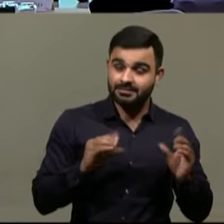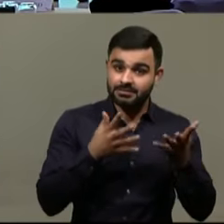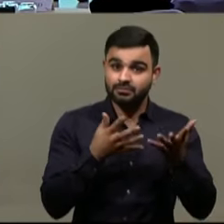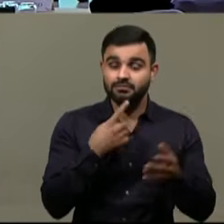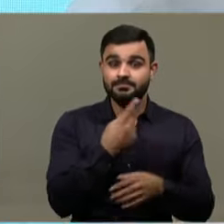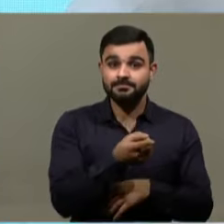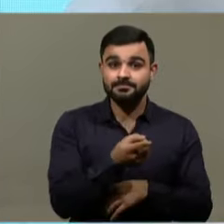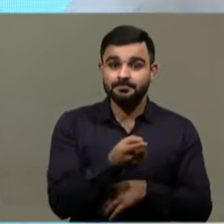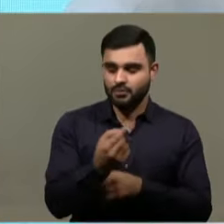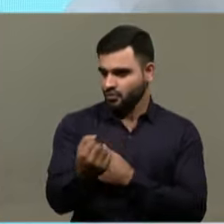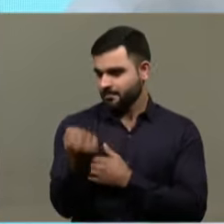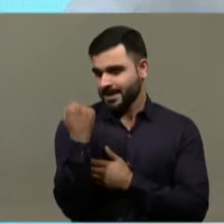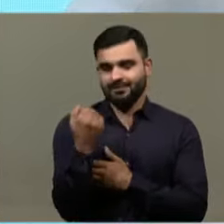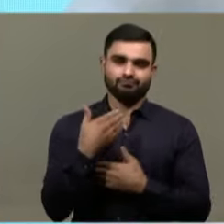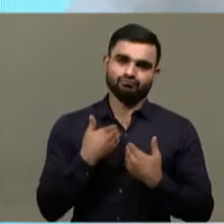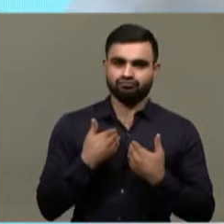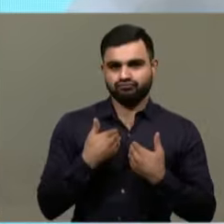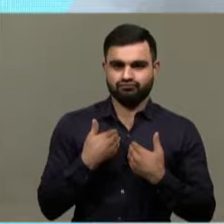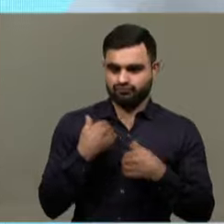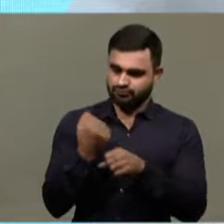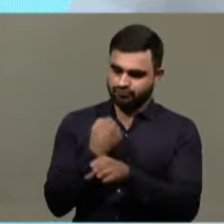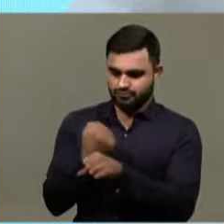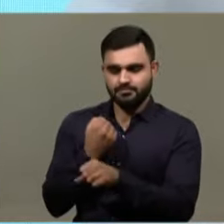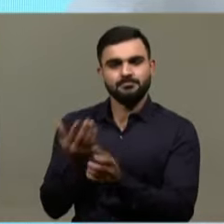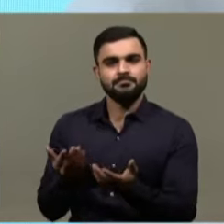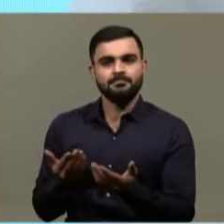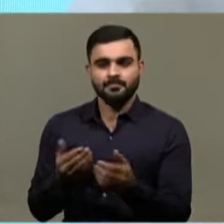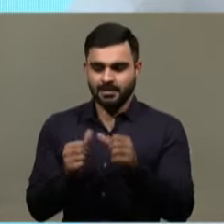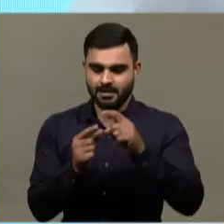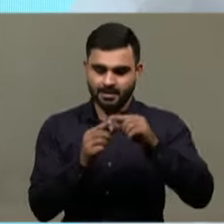है एटीएम पोस्ट कार्ड पोस्ट